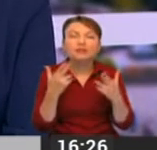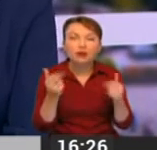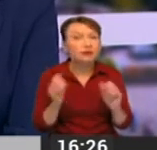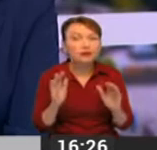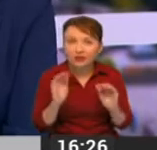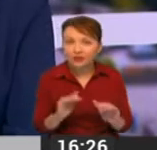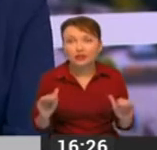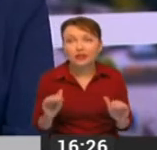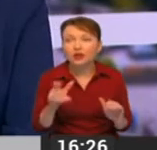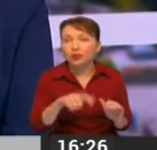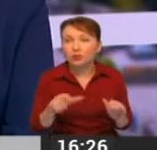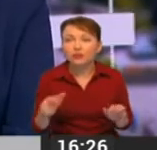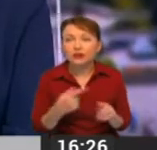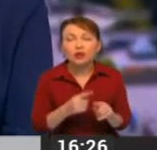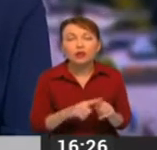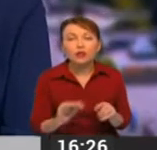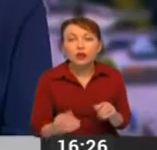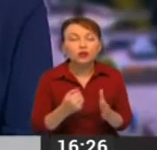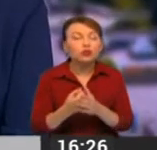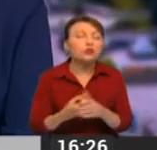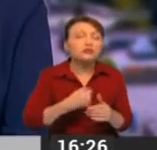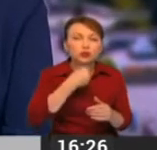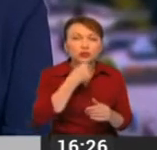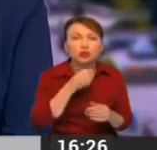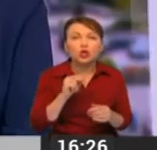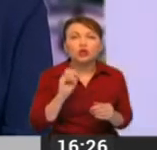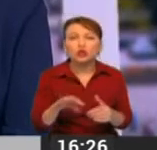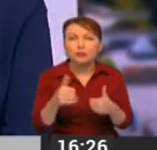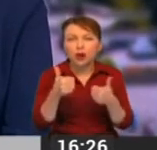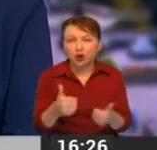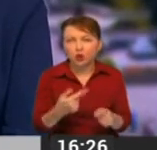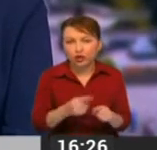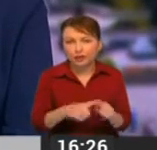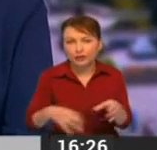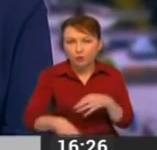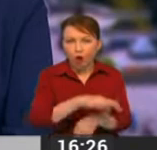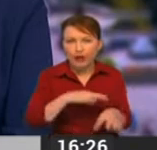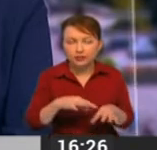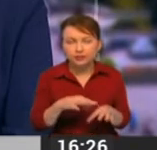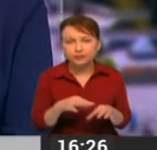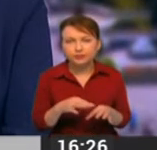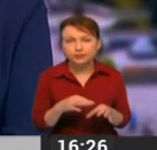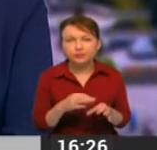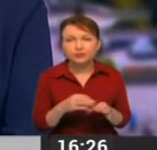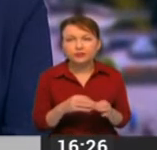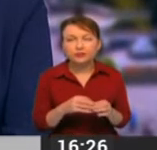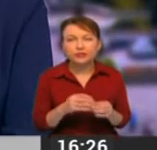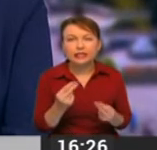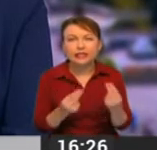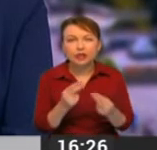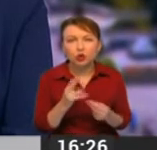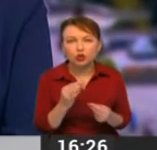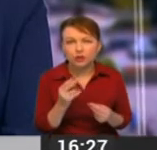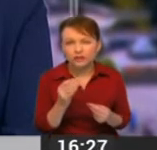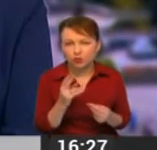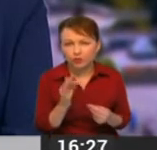дітей. Людей. Да, это от мала до велика. Это чем хорош вот этот проект «Игры кочевников», что там